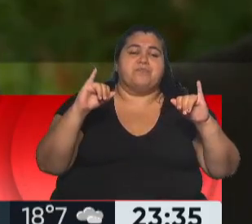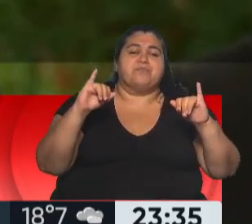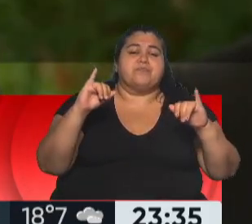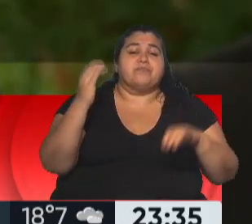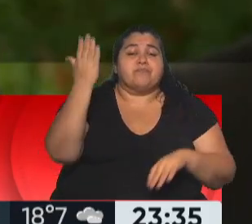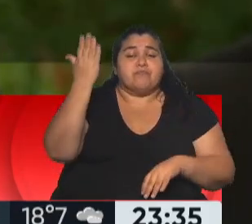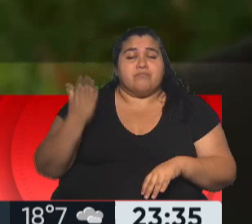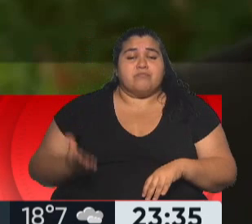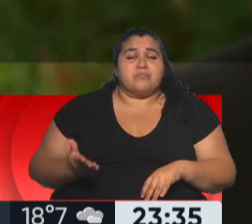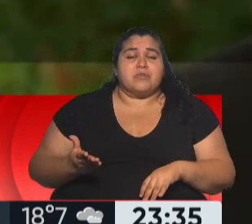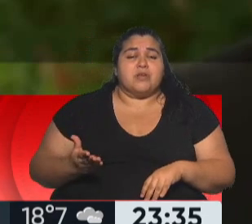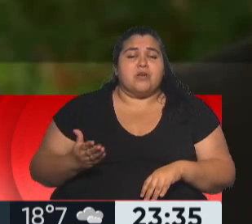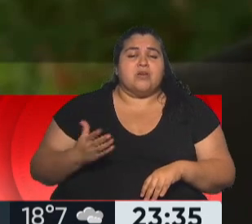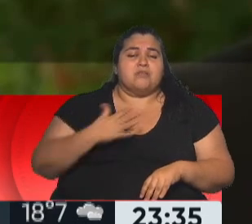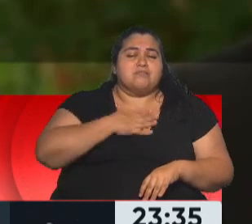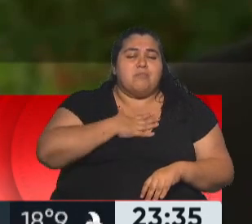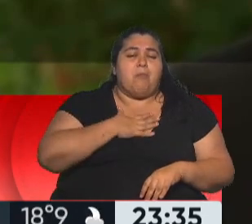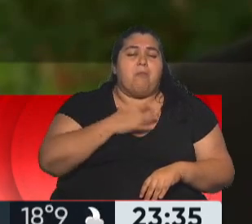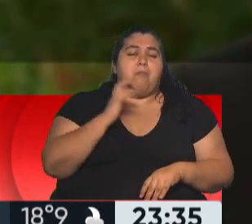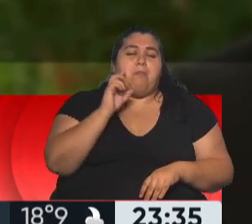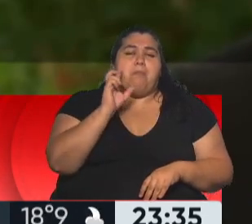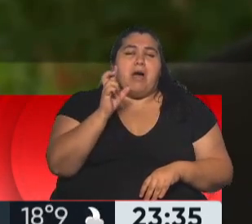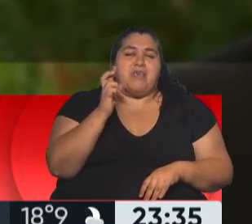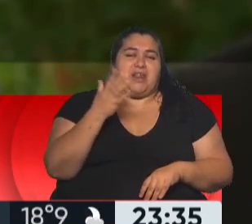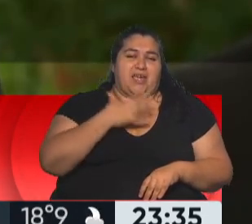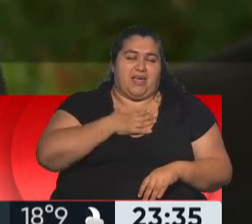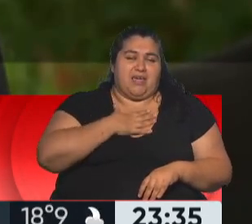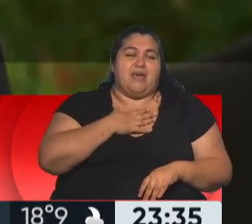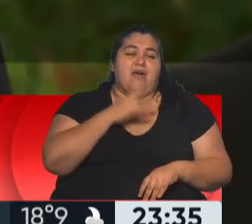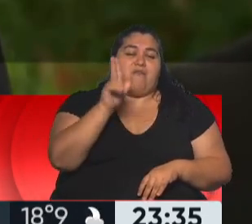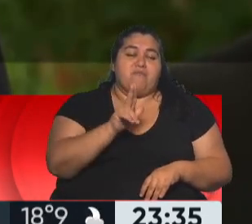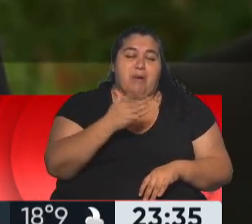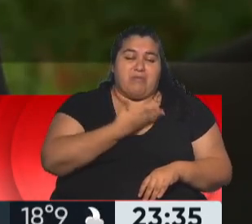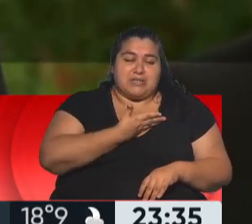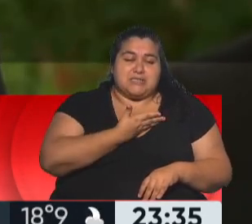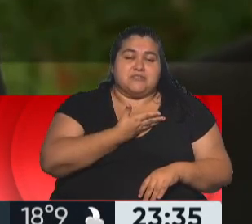morte del nostro Santo Padre Francesco.